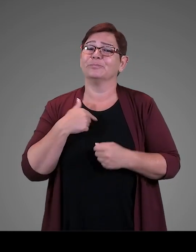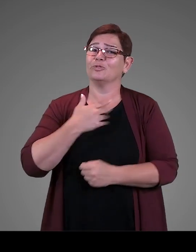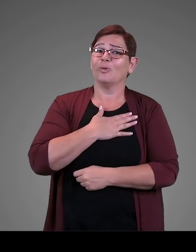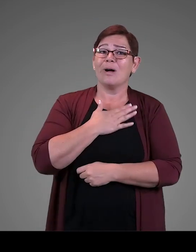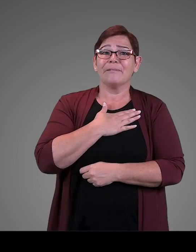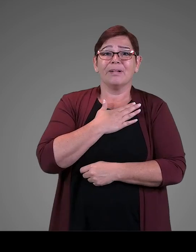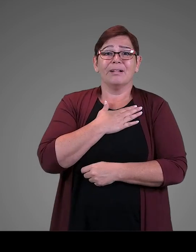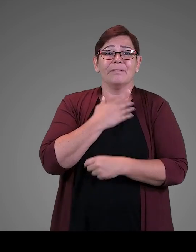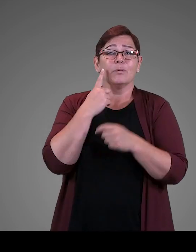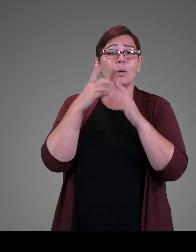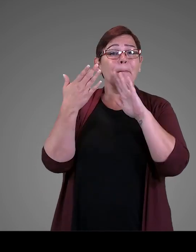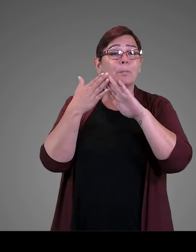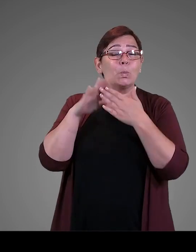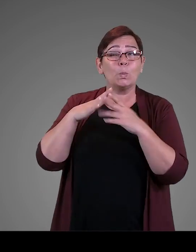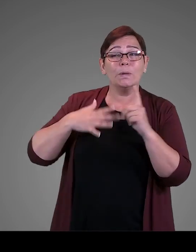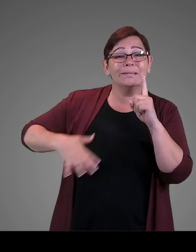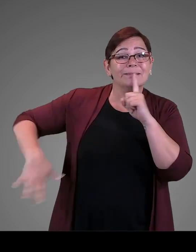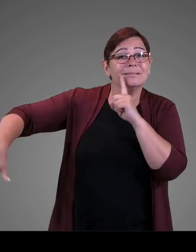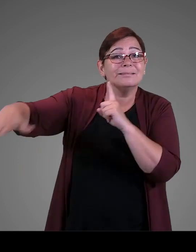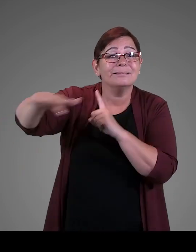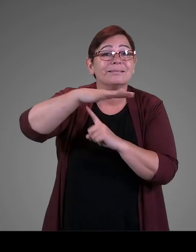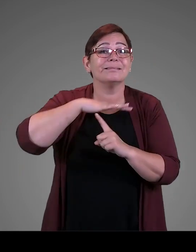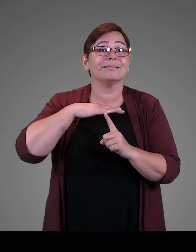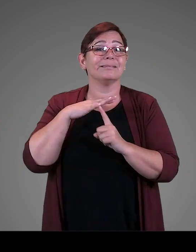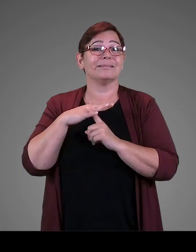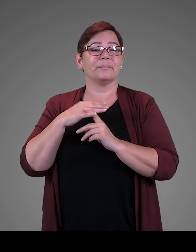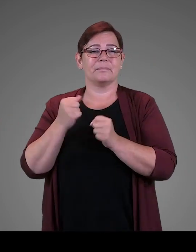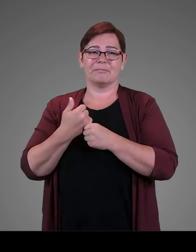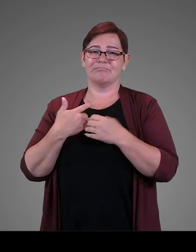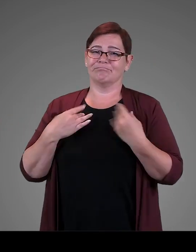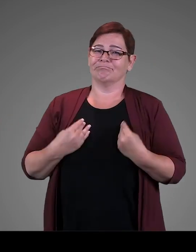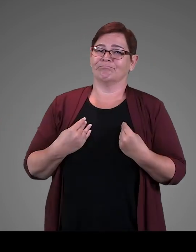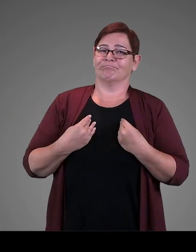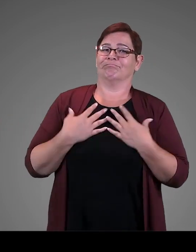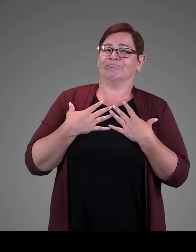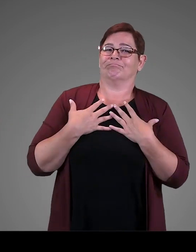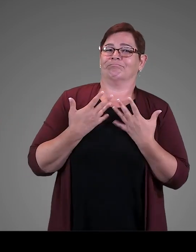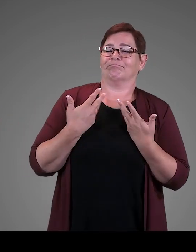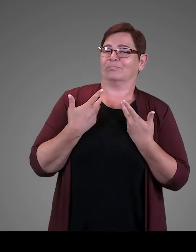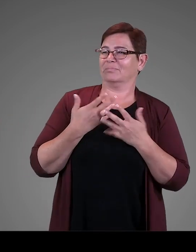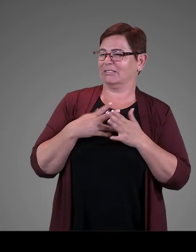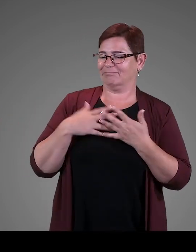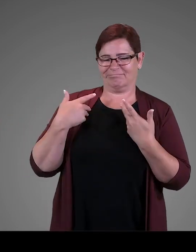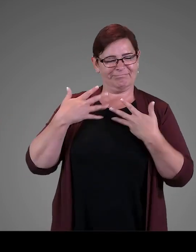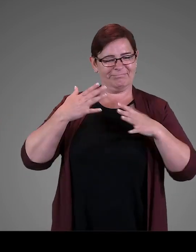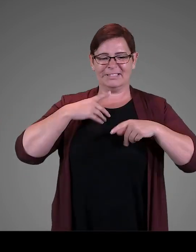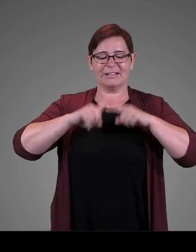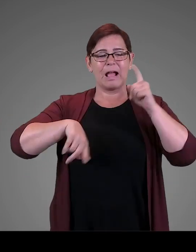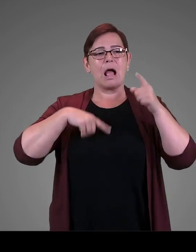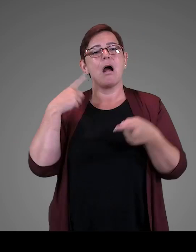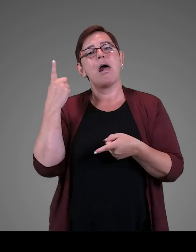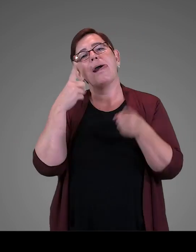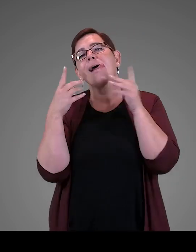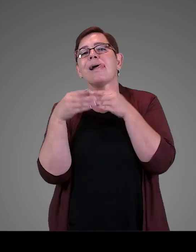faire mieux fonctionner. Et on pourrait faire des choix qui rendraient notre existence plus facile. Et je suis reconnaissante pour la communauté autour